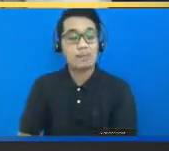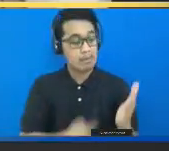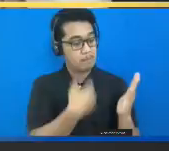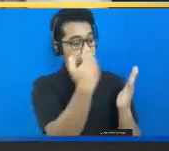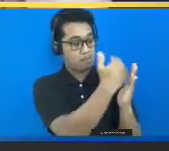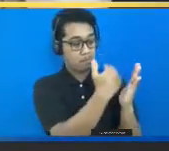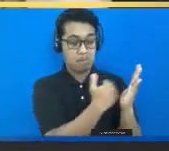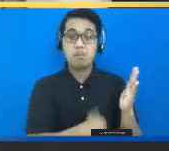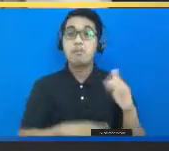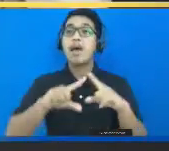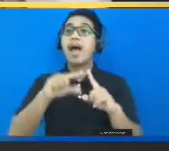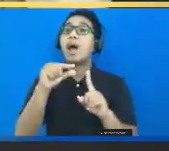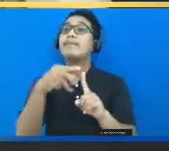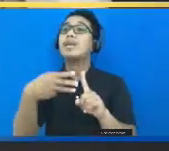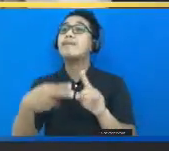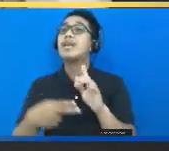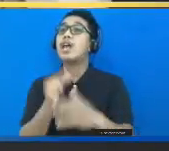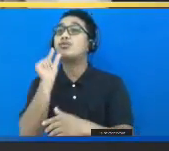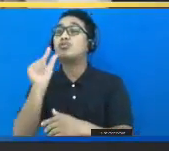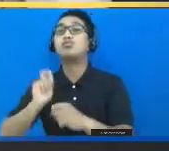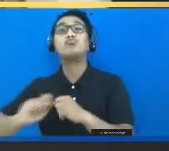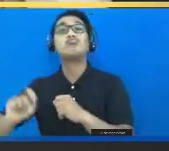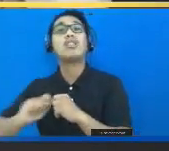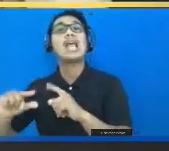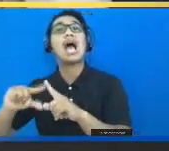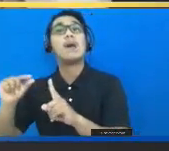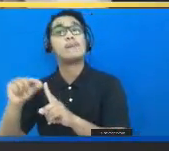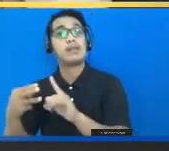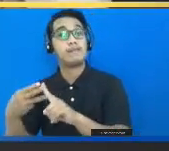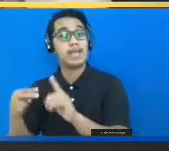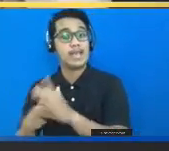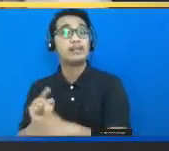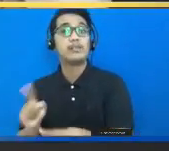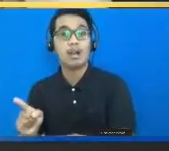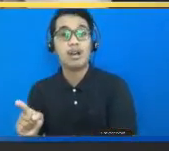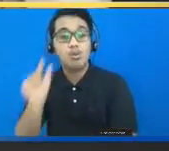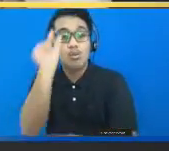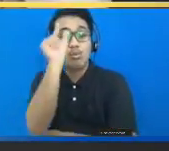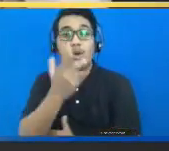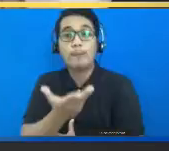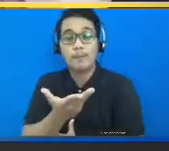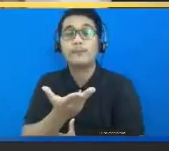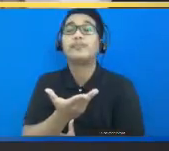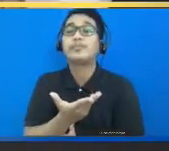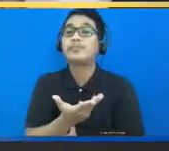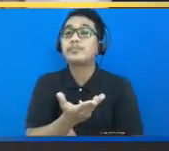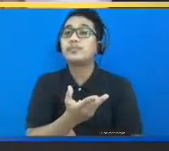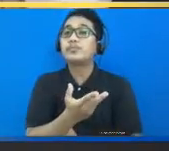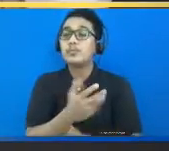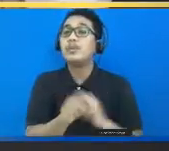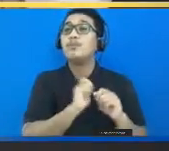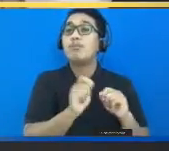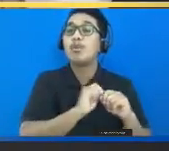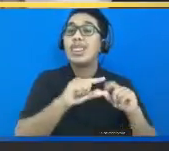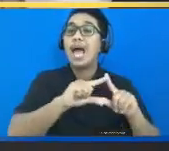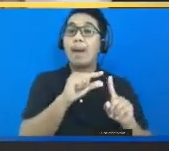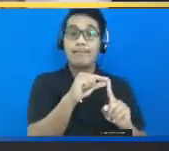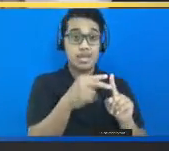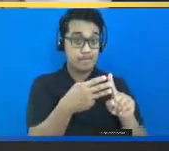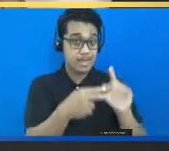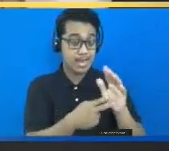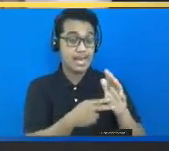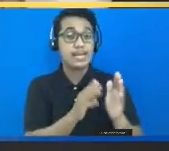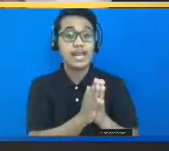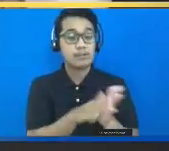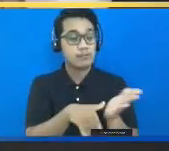APBN aja 5,2 itu ya untuk kepentingan apa eh penyusunan APBN dan